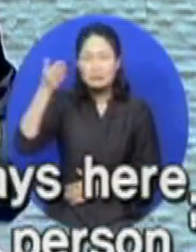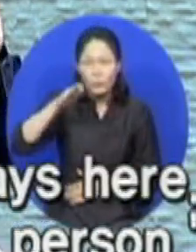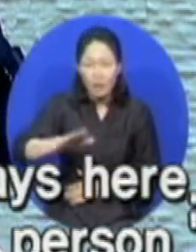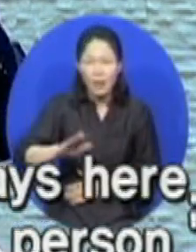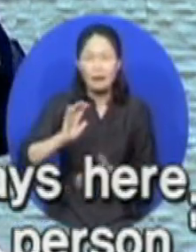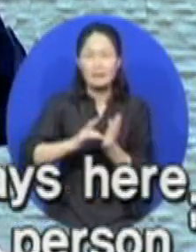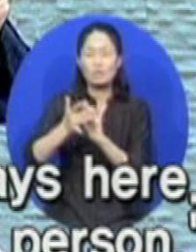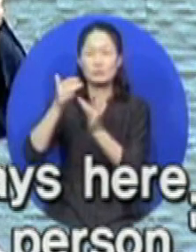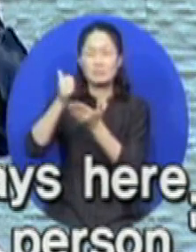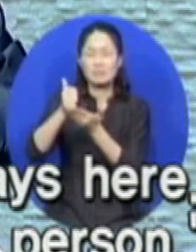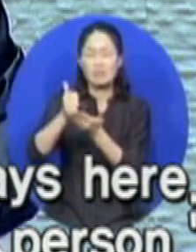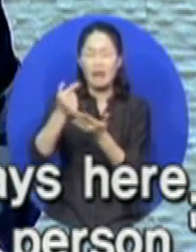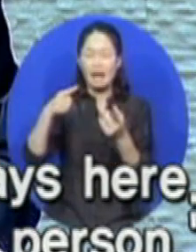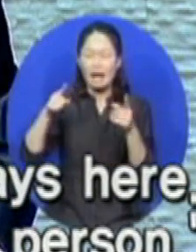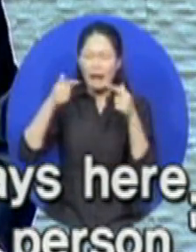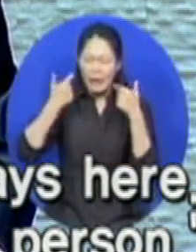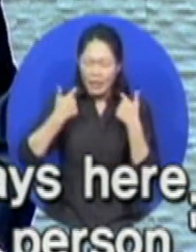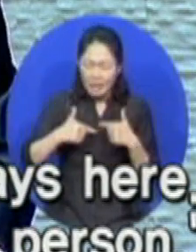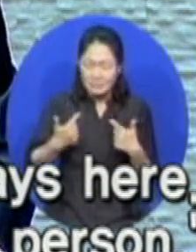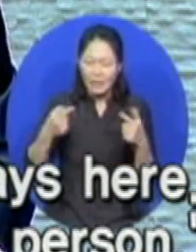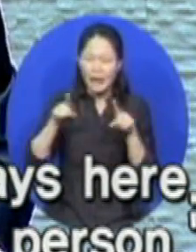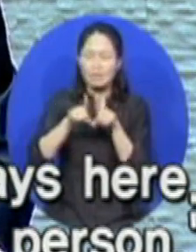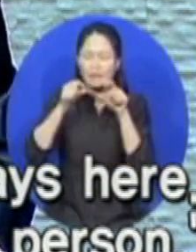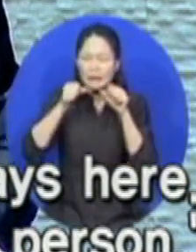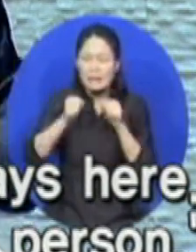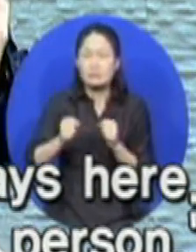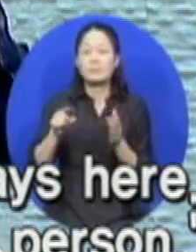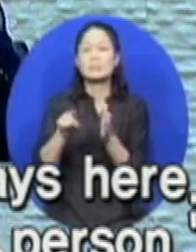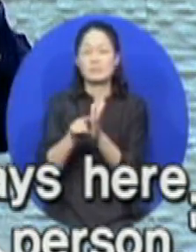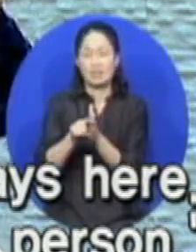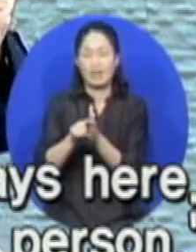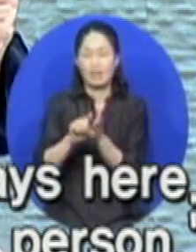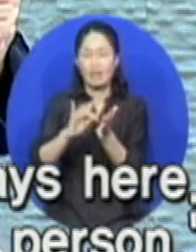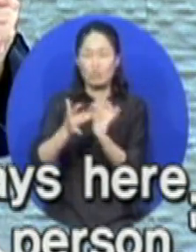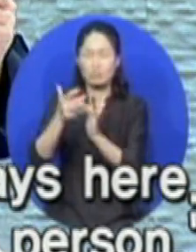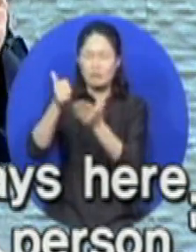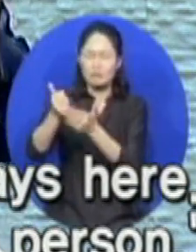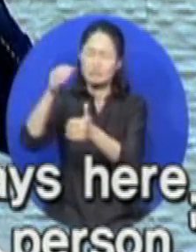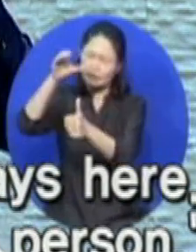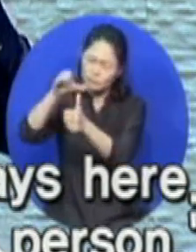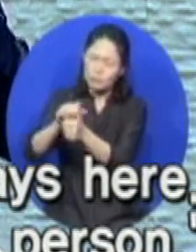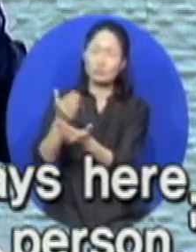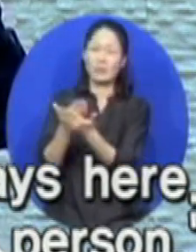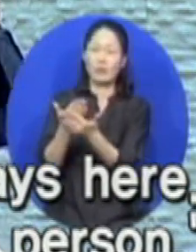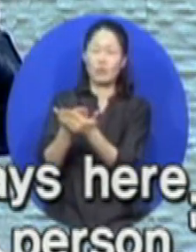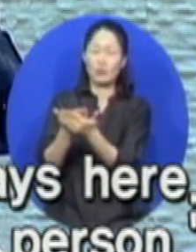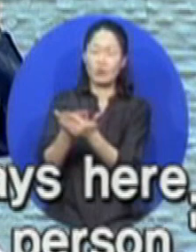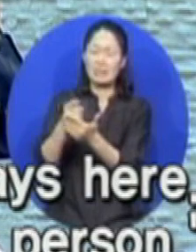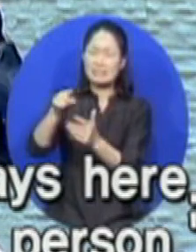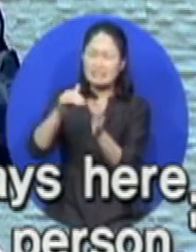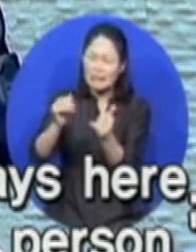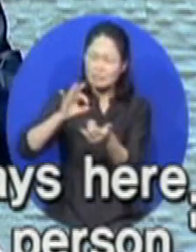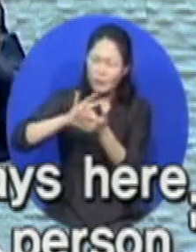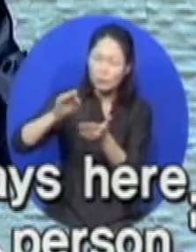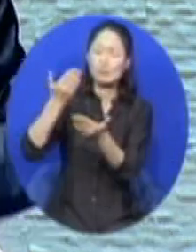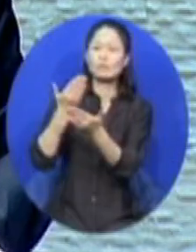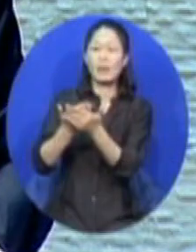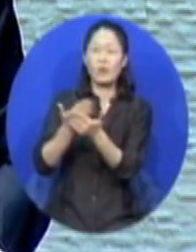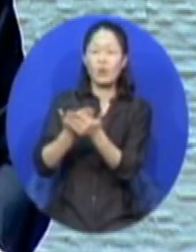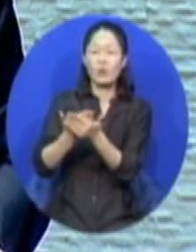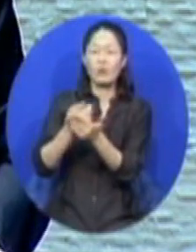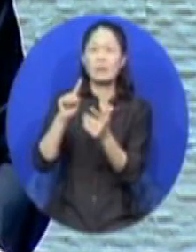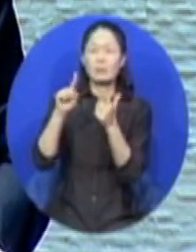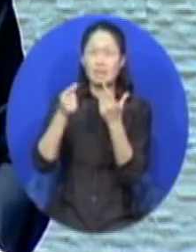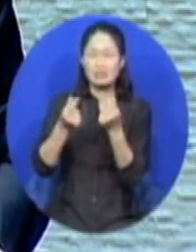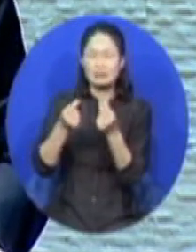예수님은 항상 같이 계시는 것을 믿습니다 예수님께서 책임져 주세요 이 사람을 써주세요 그렇게 막